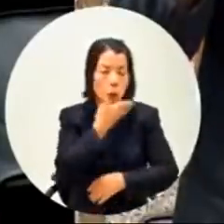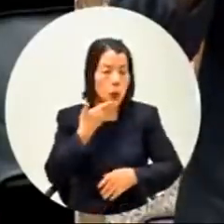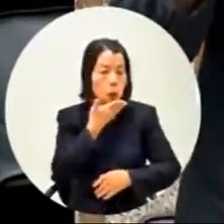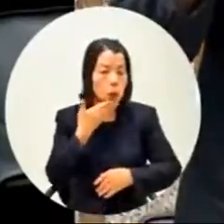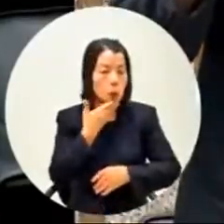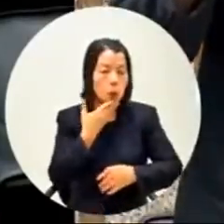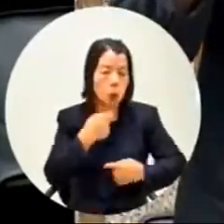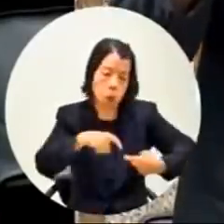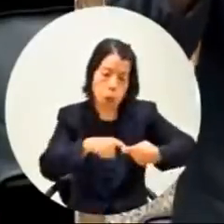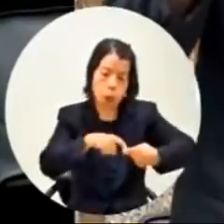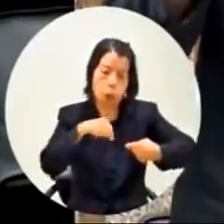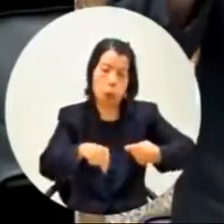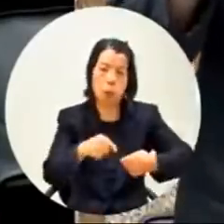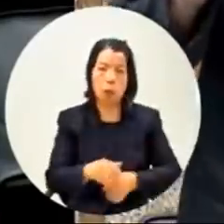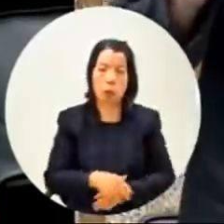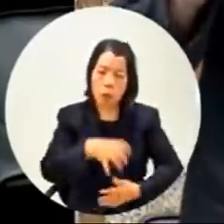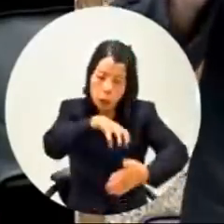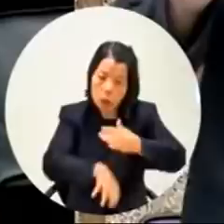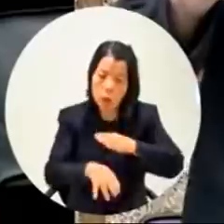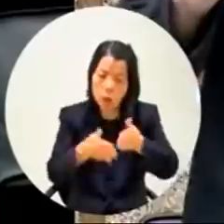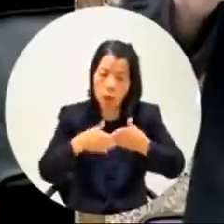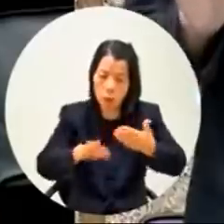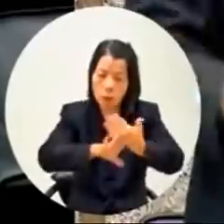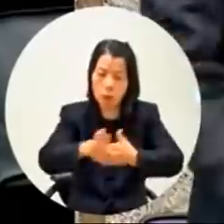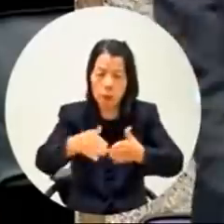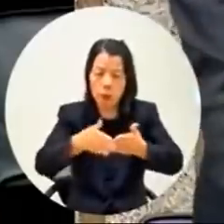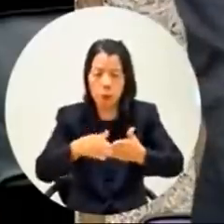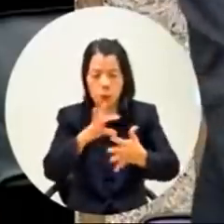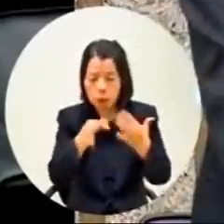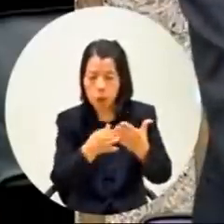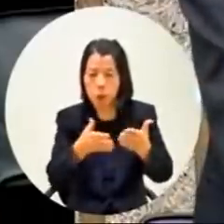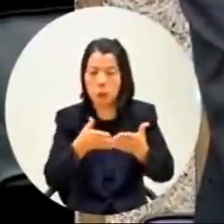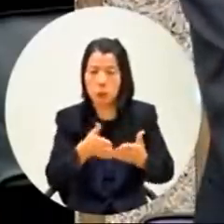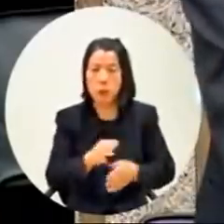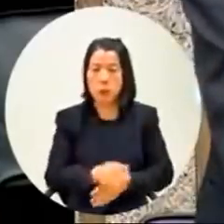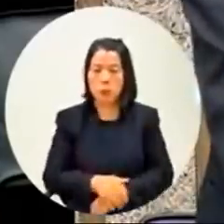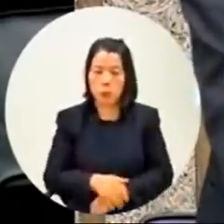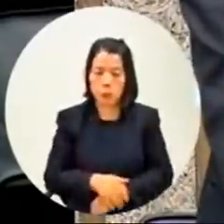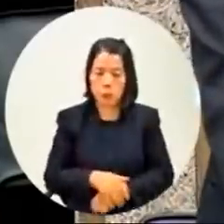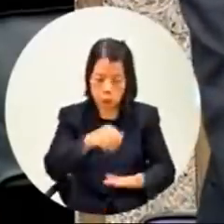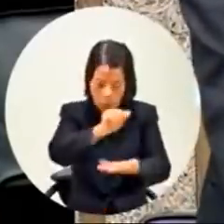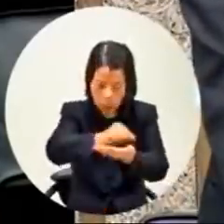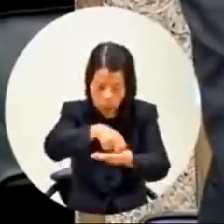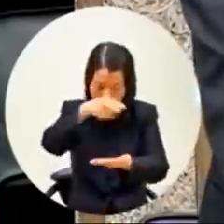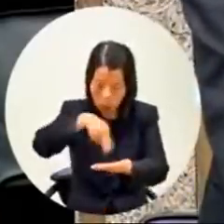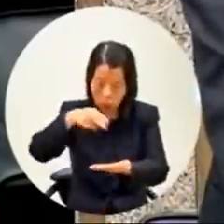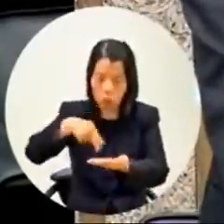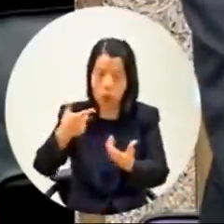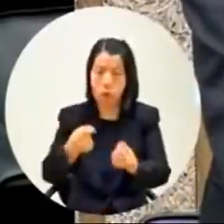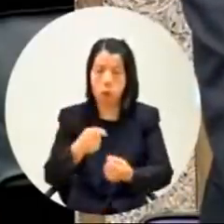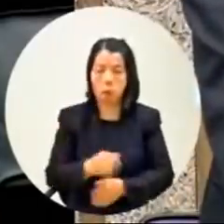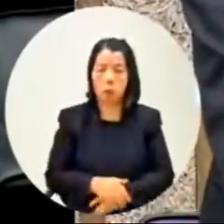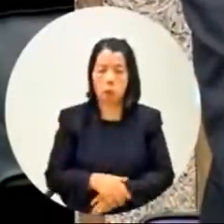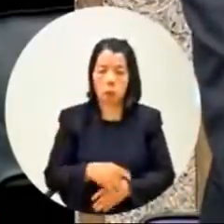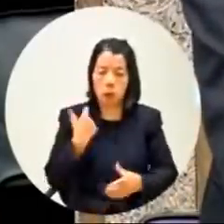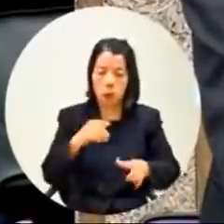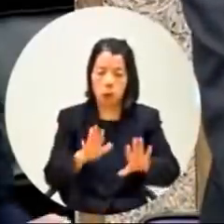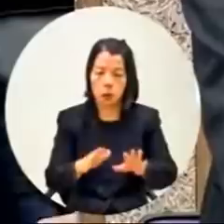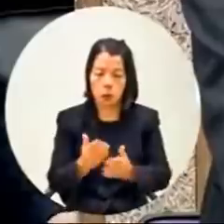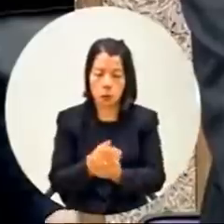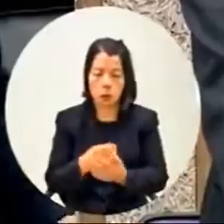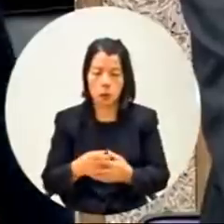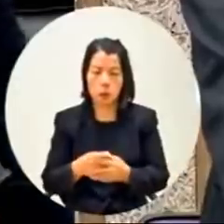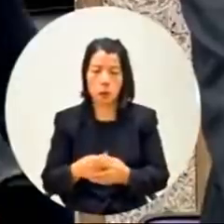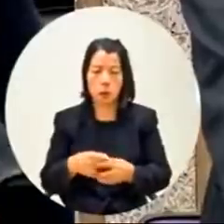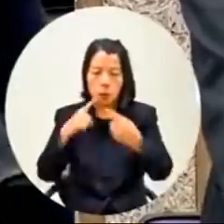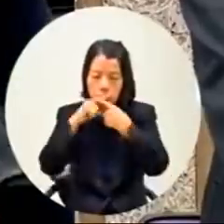他还是要有一些其他的一个要件，而且我看他的一个内容里面，他是写说经人秘密录音后公